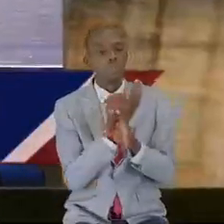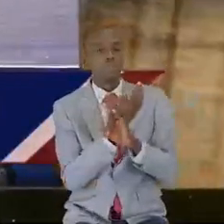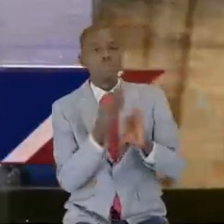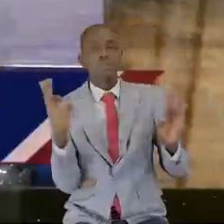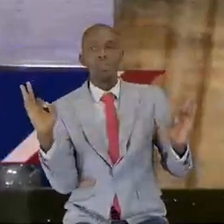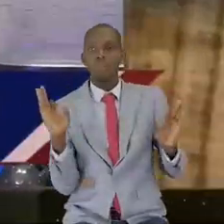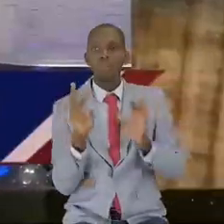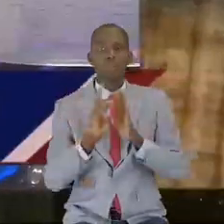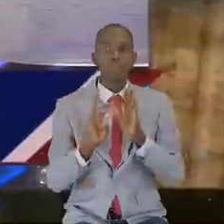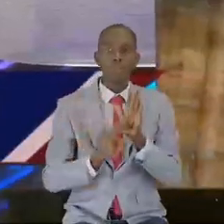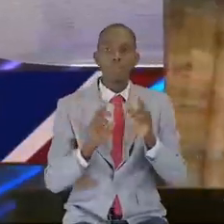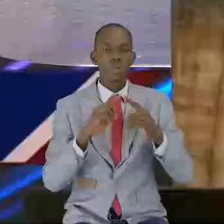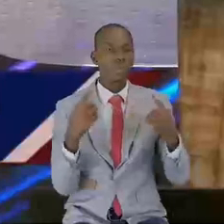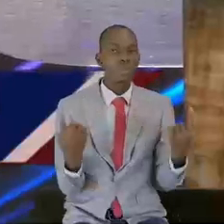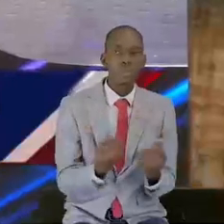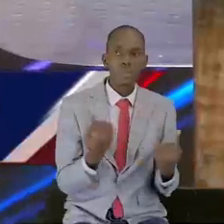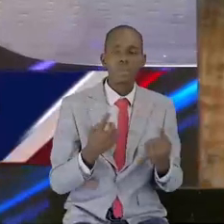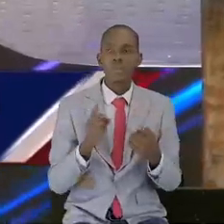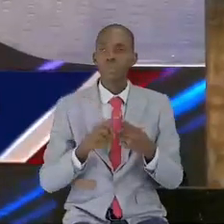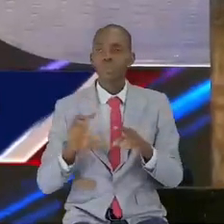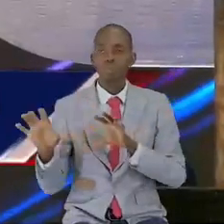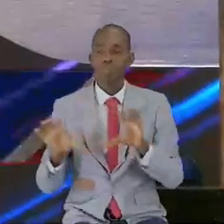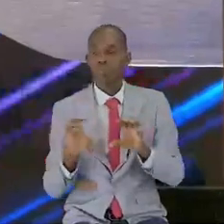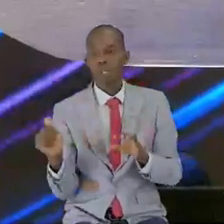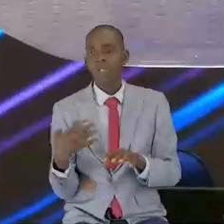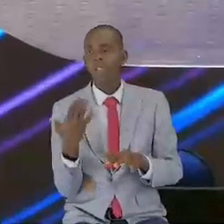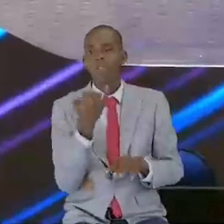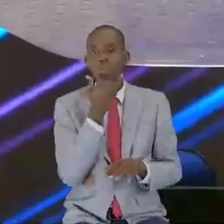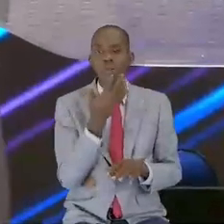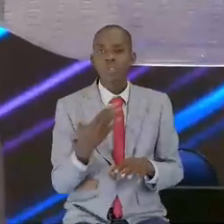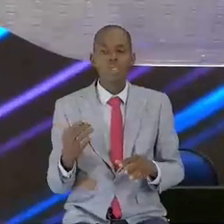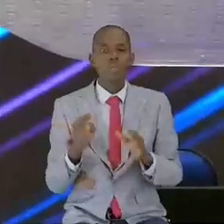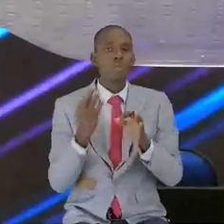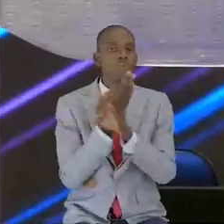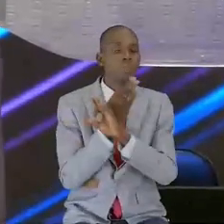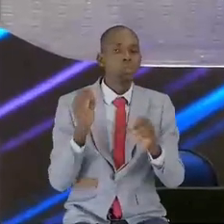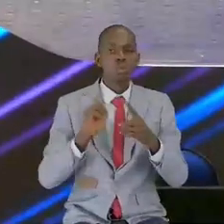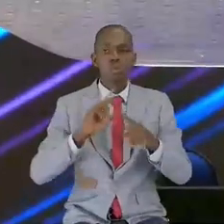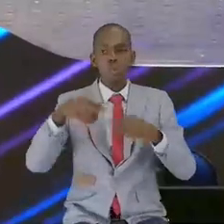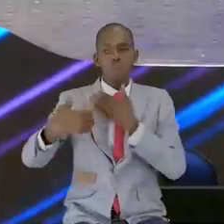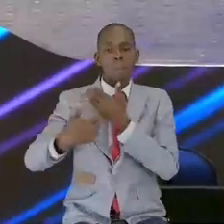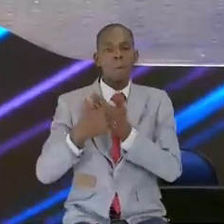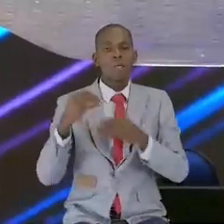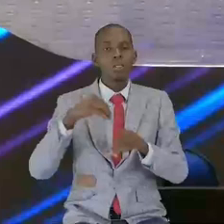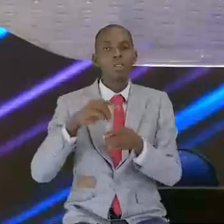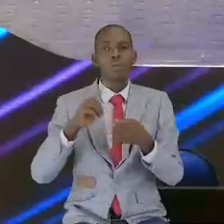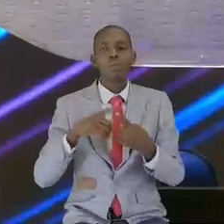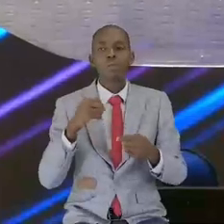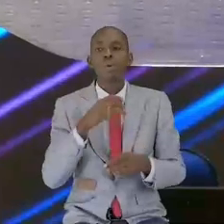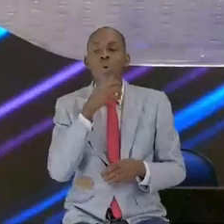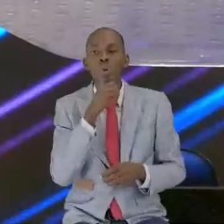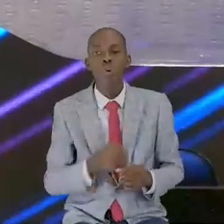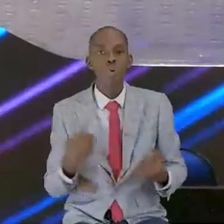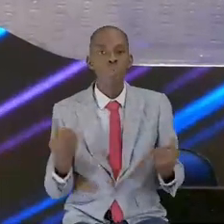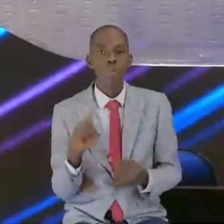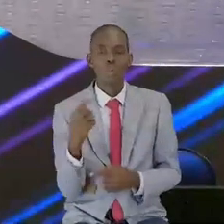de la liberté pour vivre et pour mener vie légère, la liberté pour repartir dans l'ancienne fosse